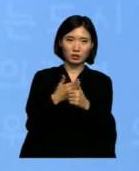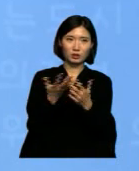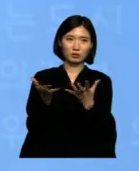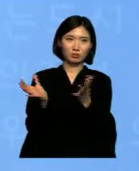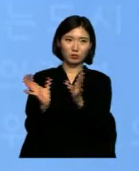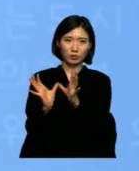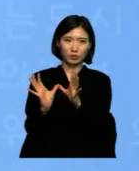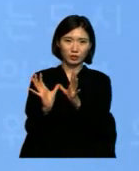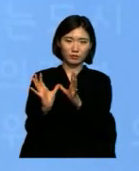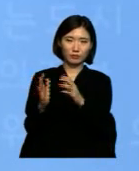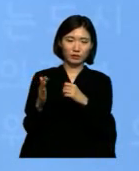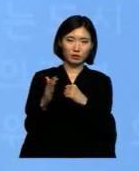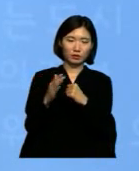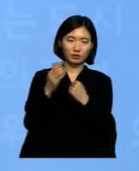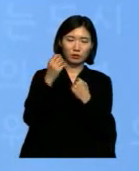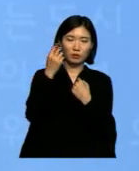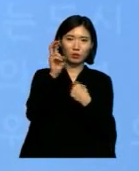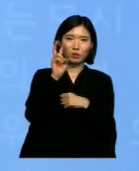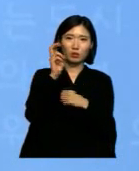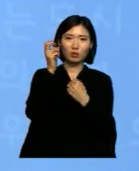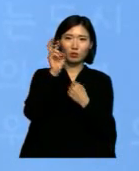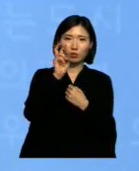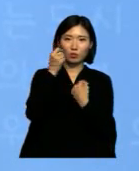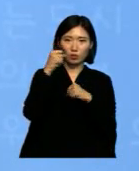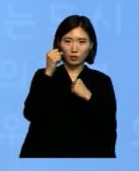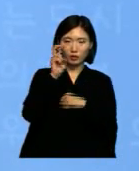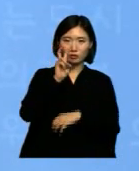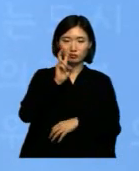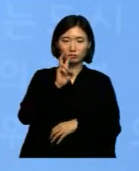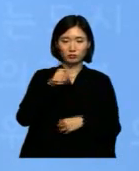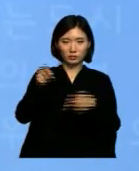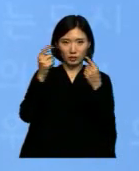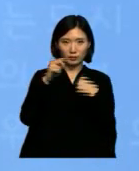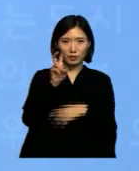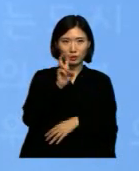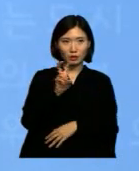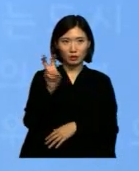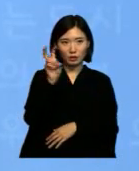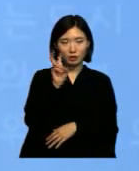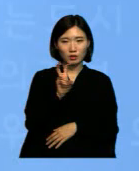시민단체의 공연 참여 가수들과 소속사에 대한